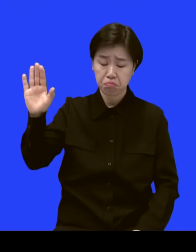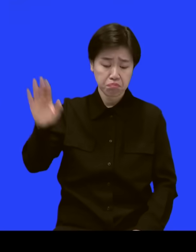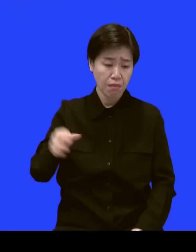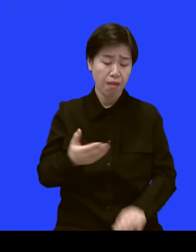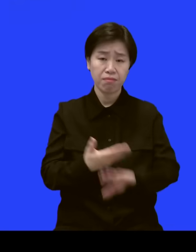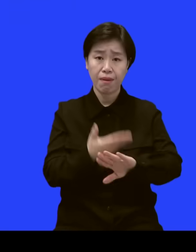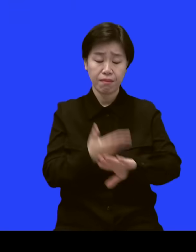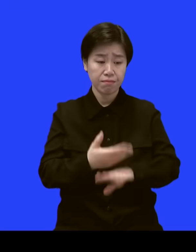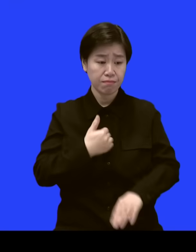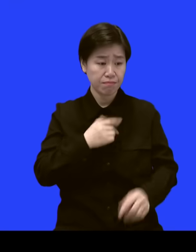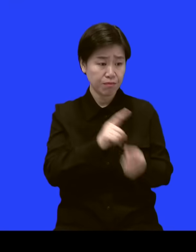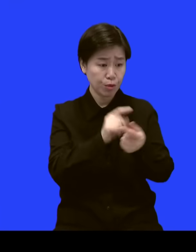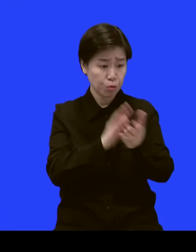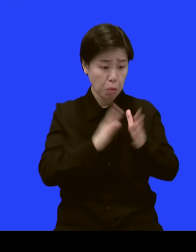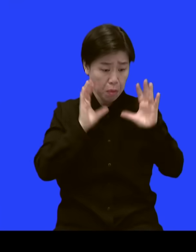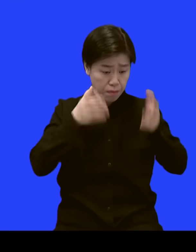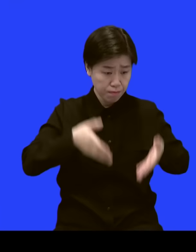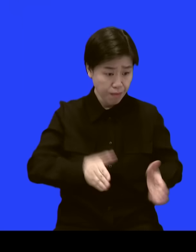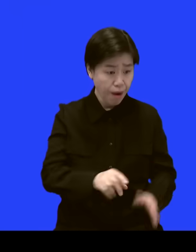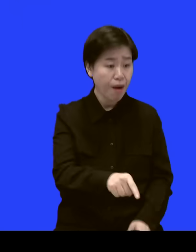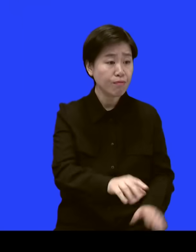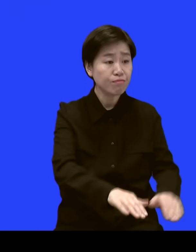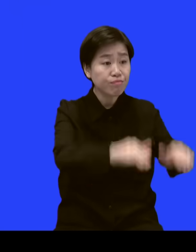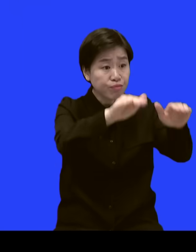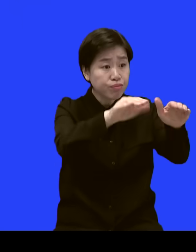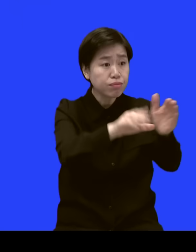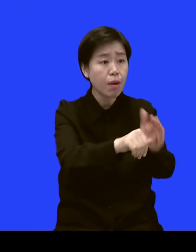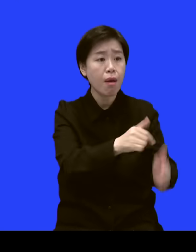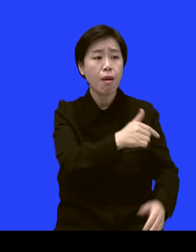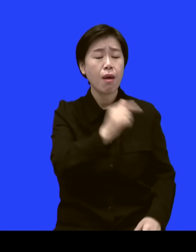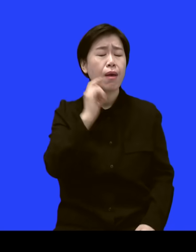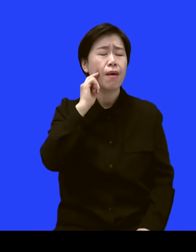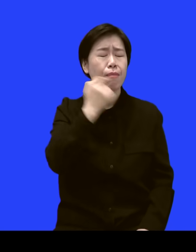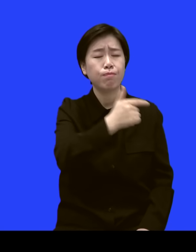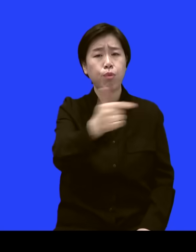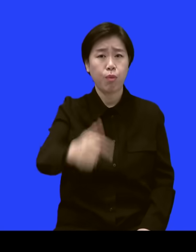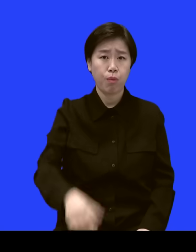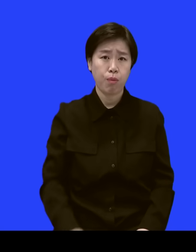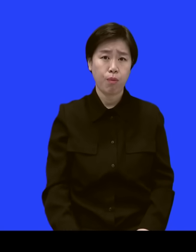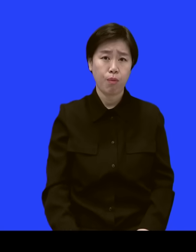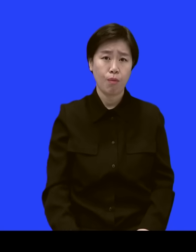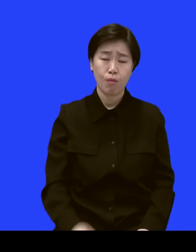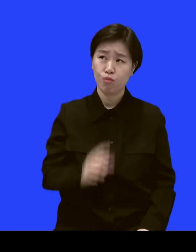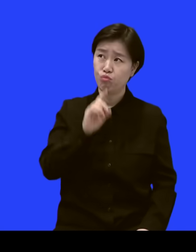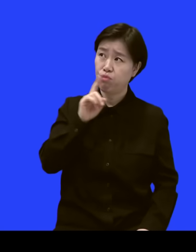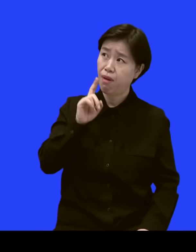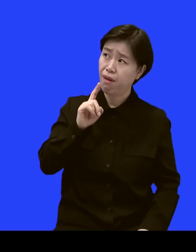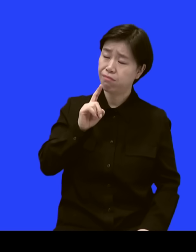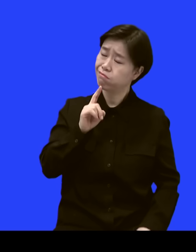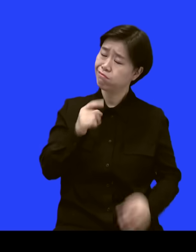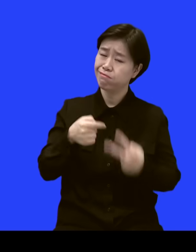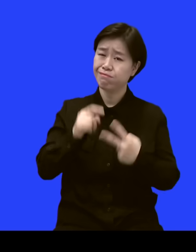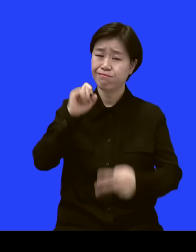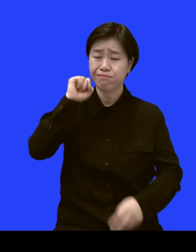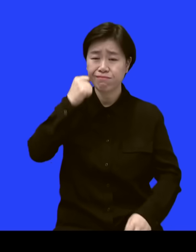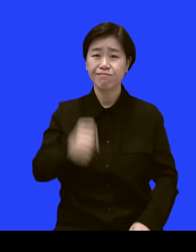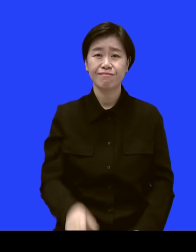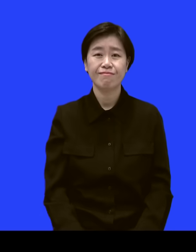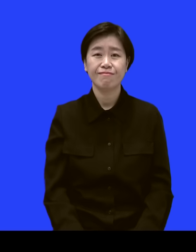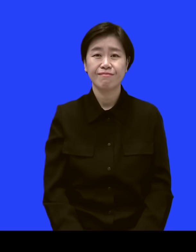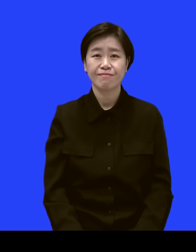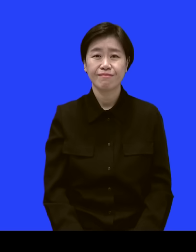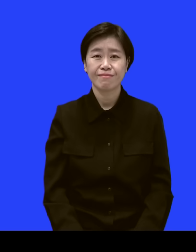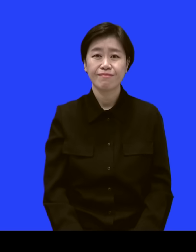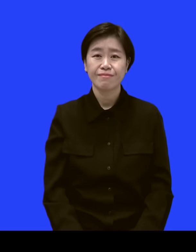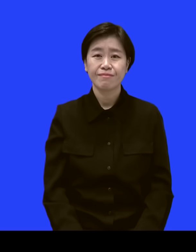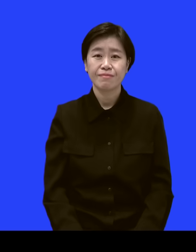생각이 들어서 더 이해가 안 가더라고요. 맞아요. 저도 그게 참 그랬어요. 애 낳아보니까 엄마 마음 알겠지. 더 이해한 또 거.